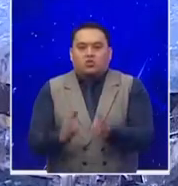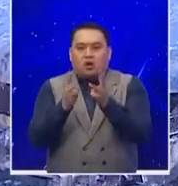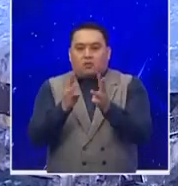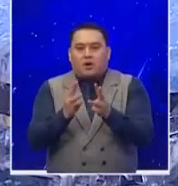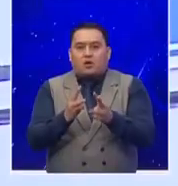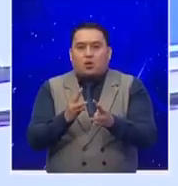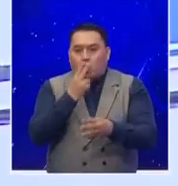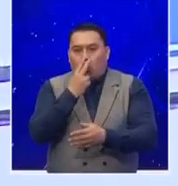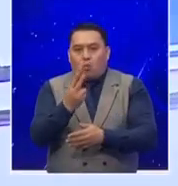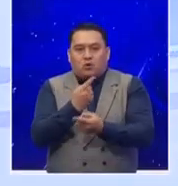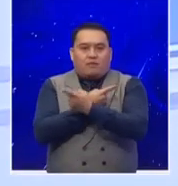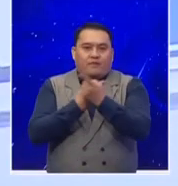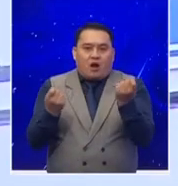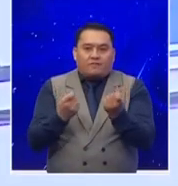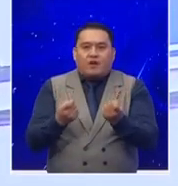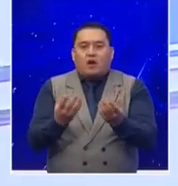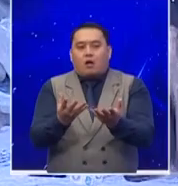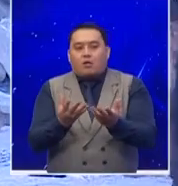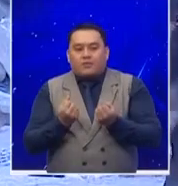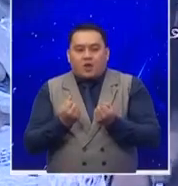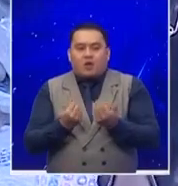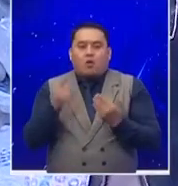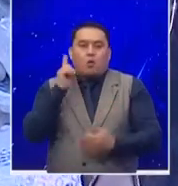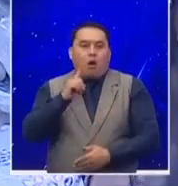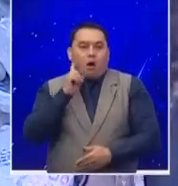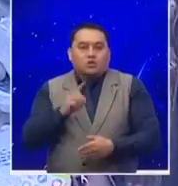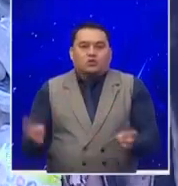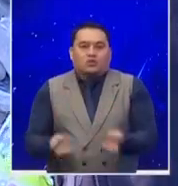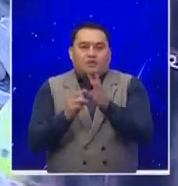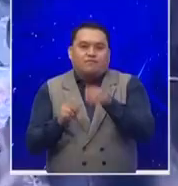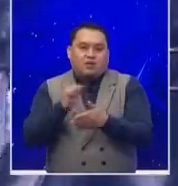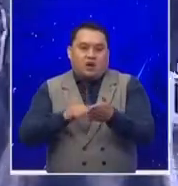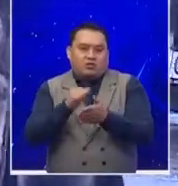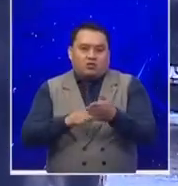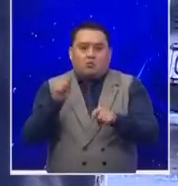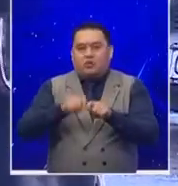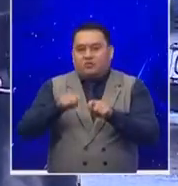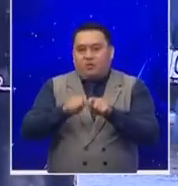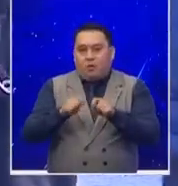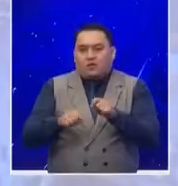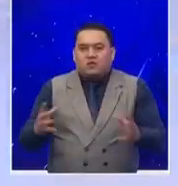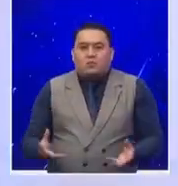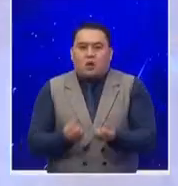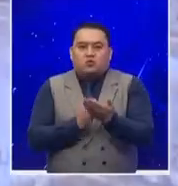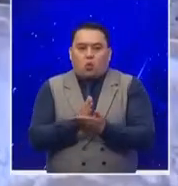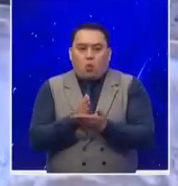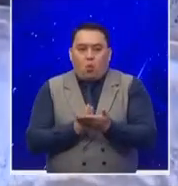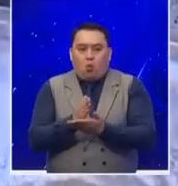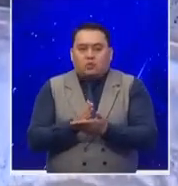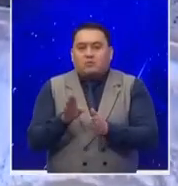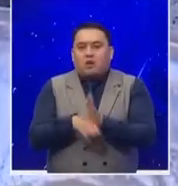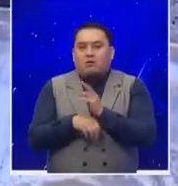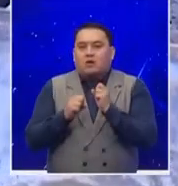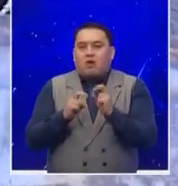тұлпарлардың жанып жатқаны жайлы ақпарат алған. Әзірге өрттің шығу себебі белгісіз. Ал төтенше жағдай мамандары мұнда өрт